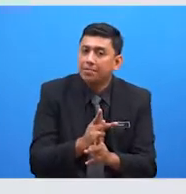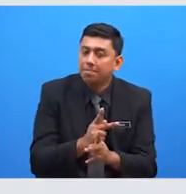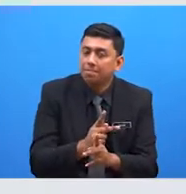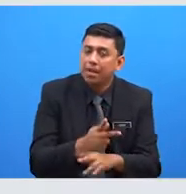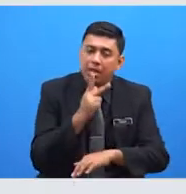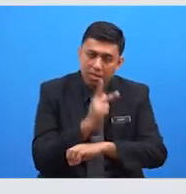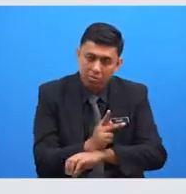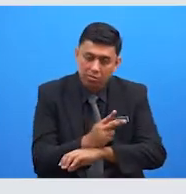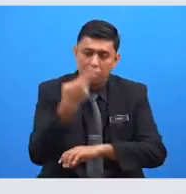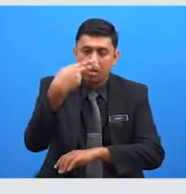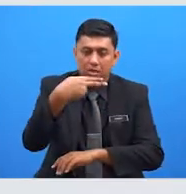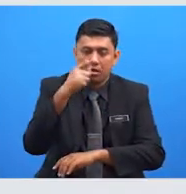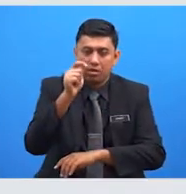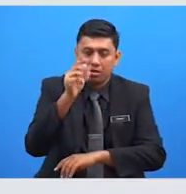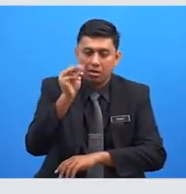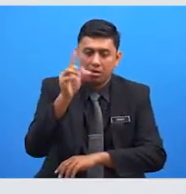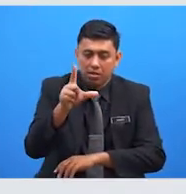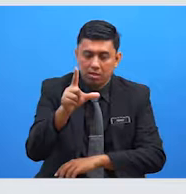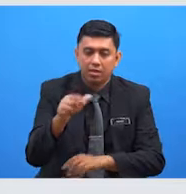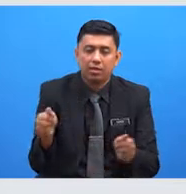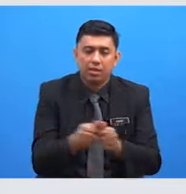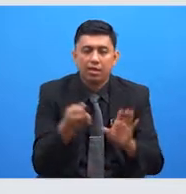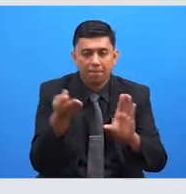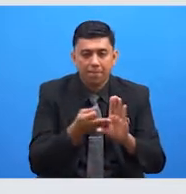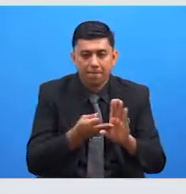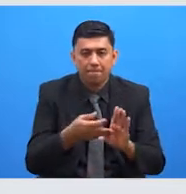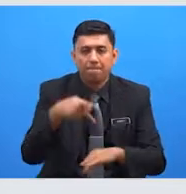Simpan kod HTML dengan nama fail